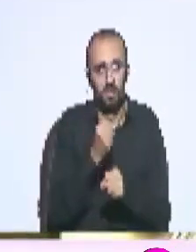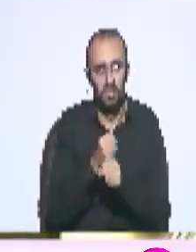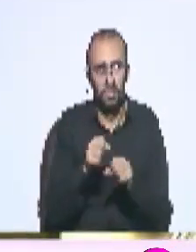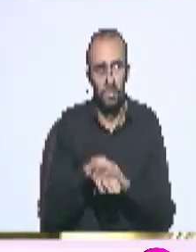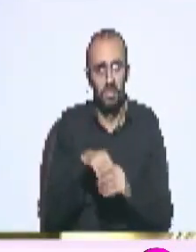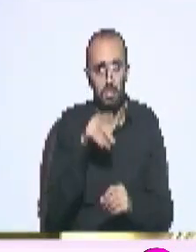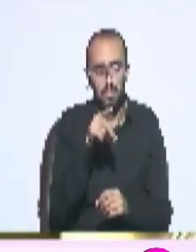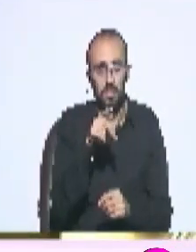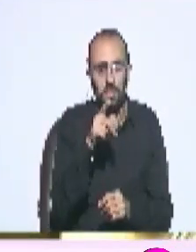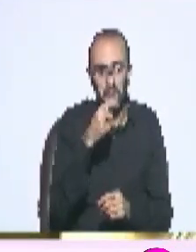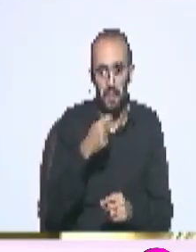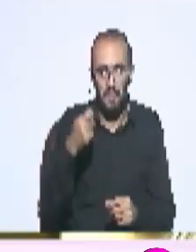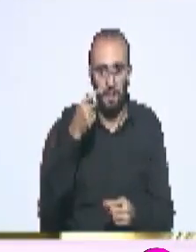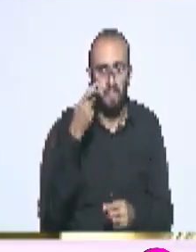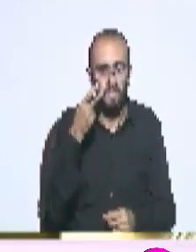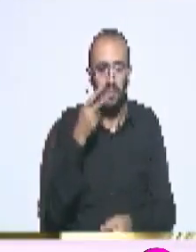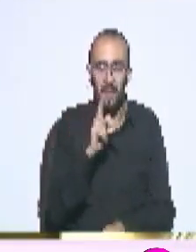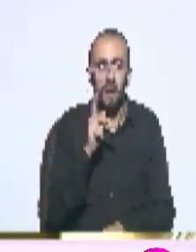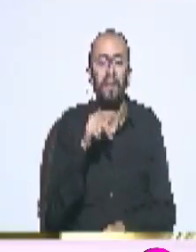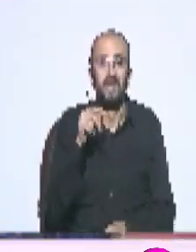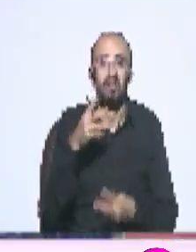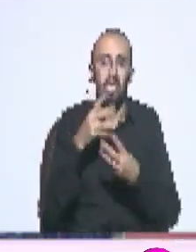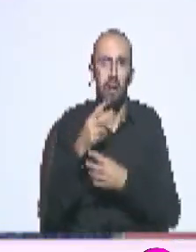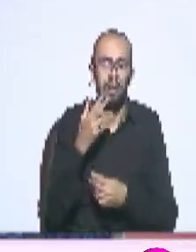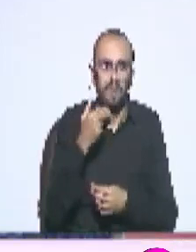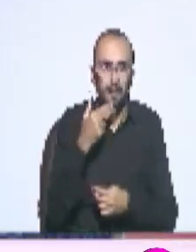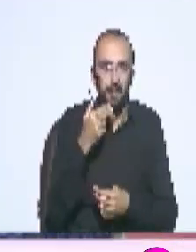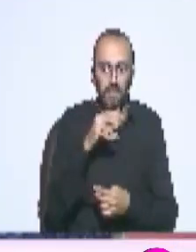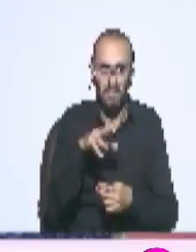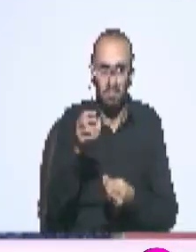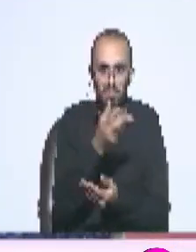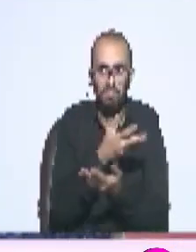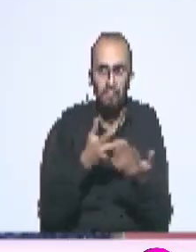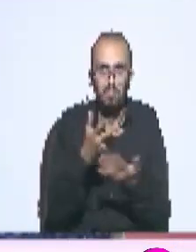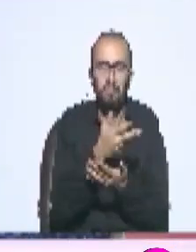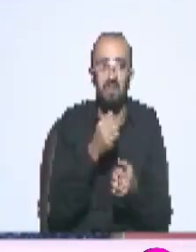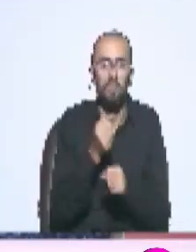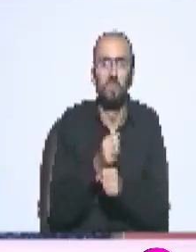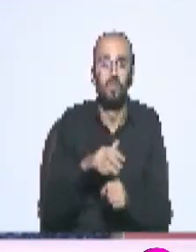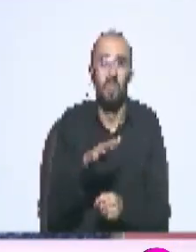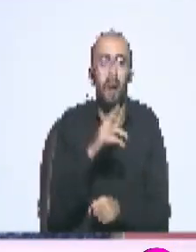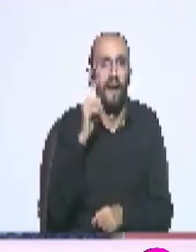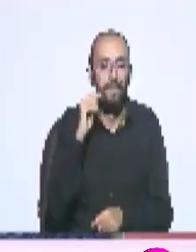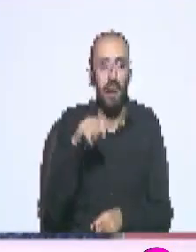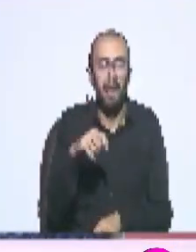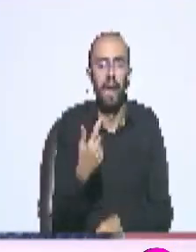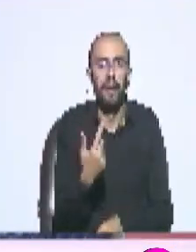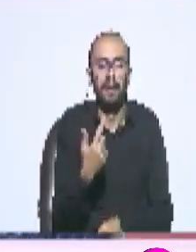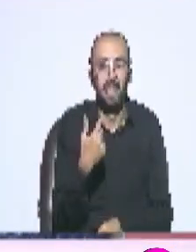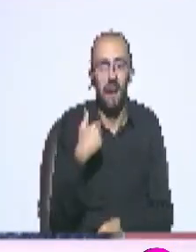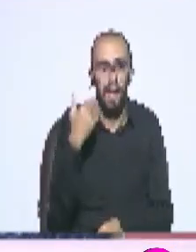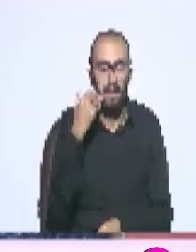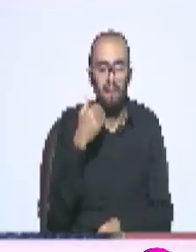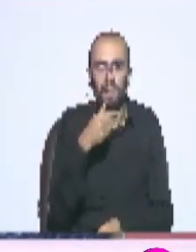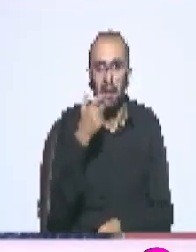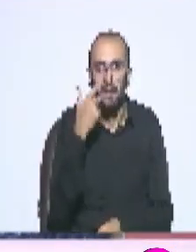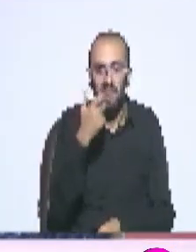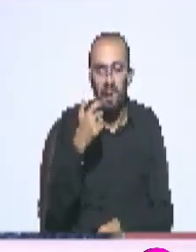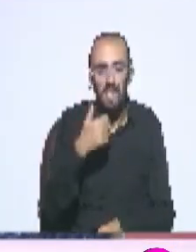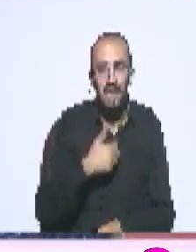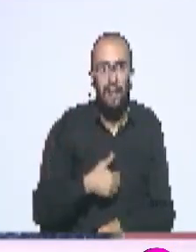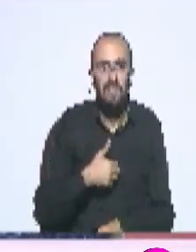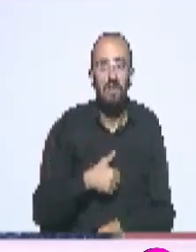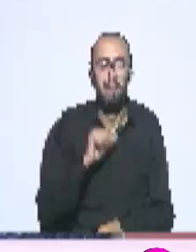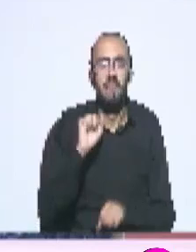يبقى بيحصل تجاوزات بتبقى عامله كريتيريا مهمه عشان خاطر الناس تبقى بتحس بالتقدير بيبقوا مهتمين بالجانب المنتال او